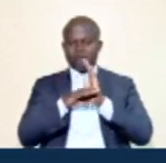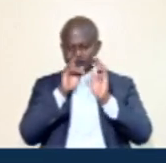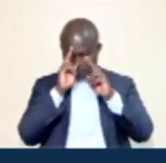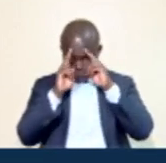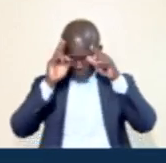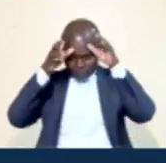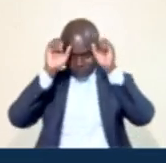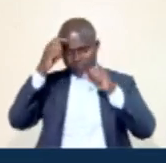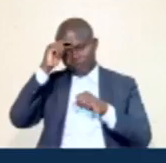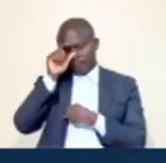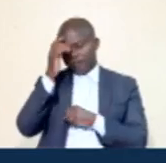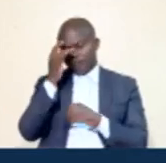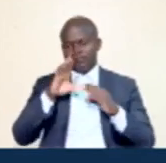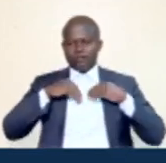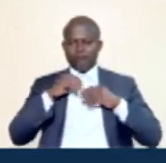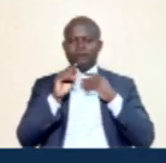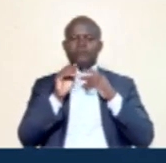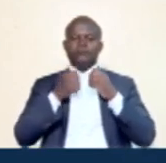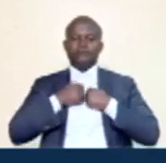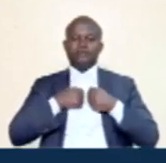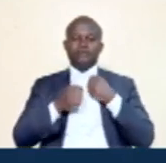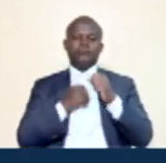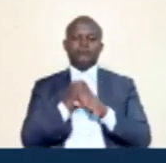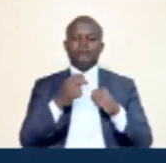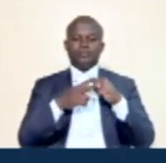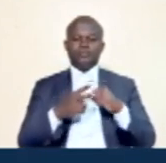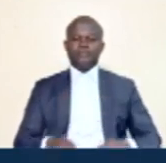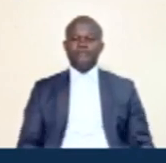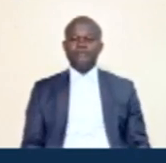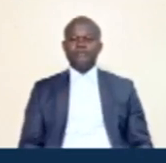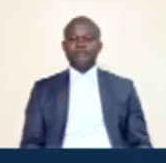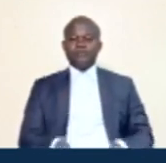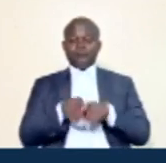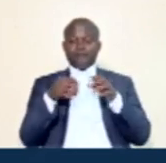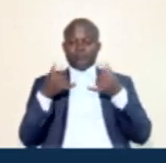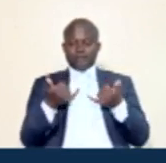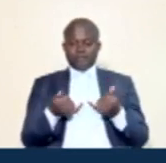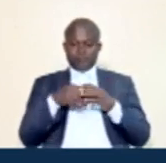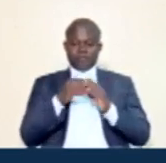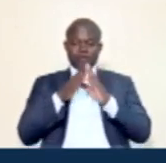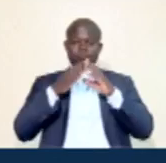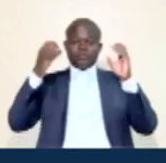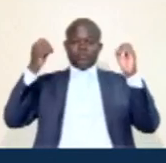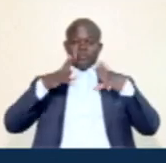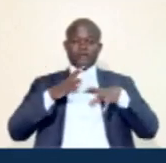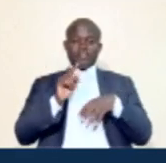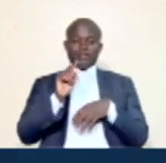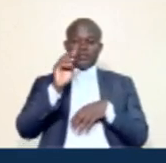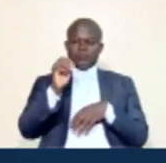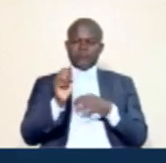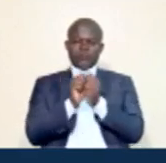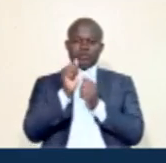Paul Kagame yemereye abaturage muri iyi myaka irindwi. Ubu mu mujyi wa Kigali hari imihanda ingana n'ibirometero